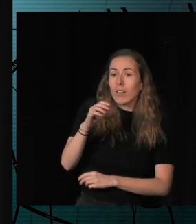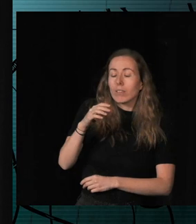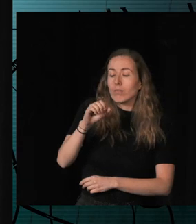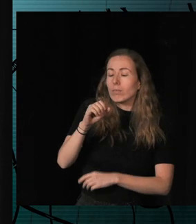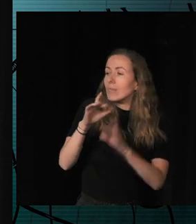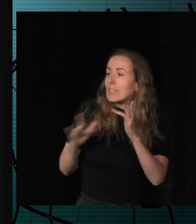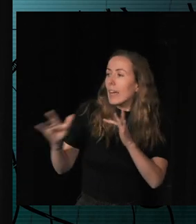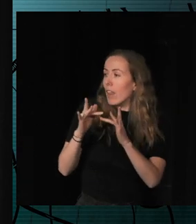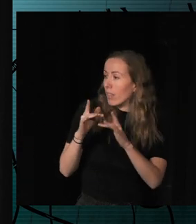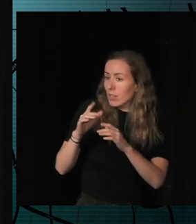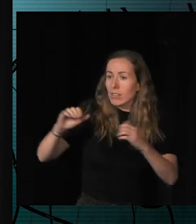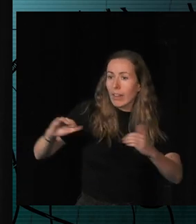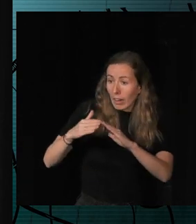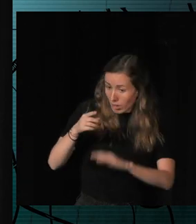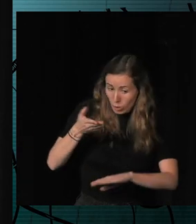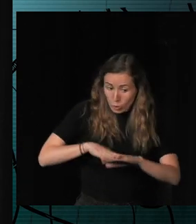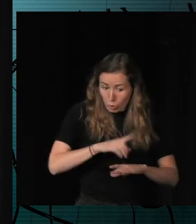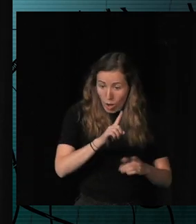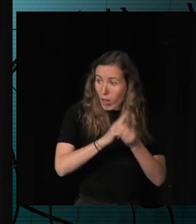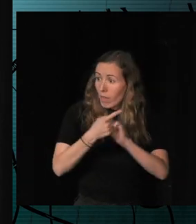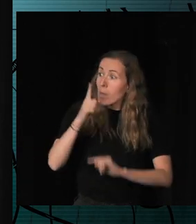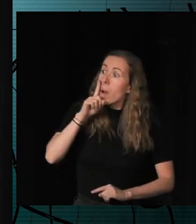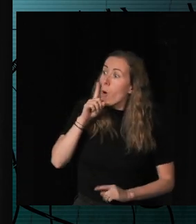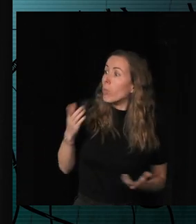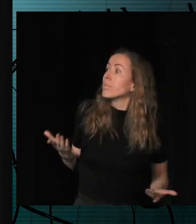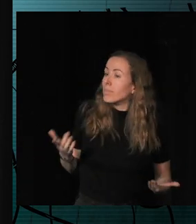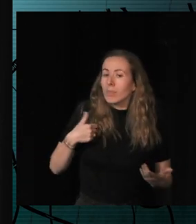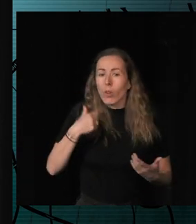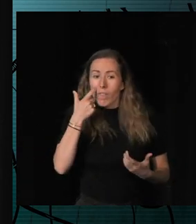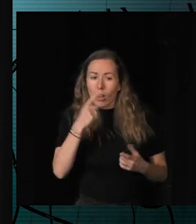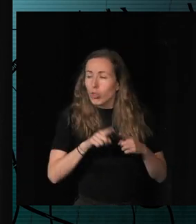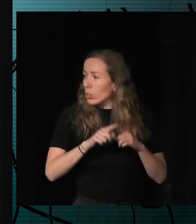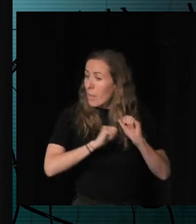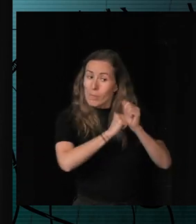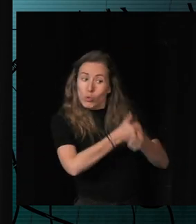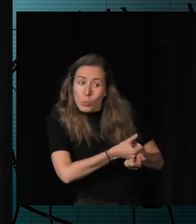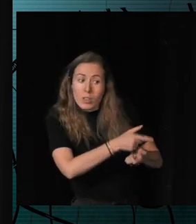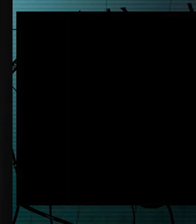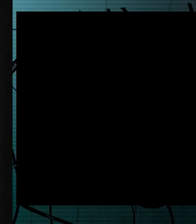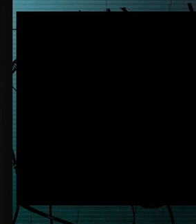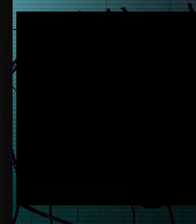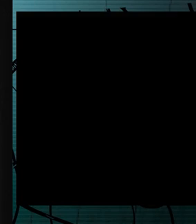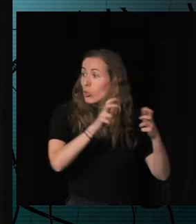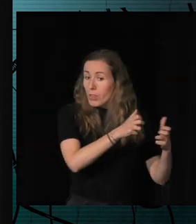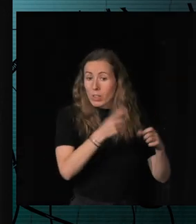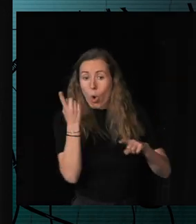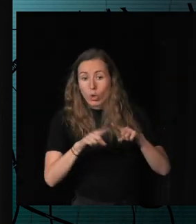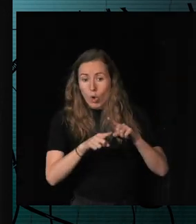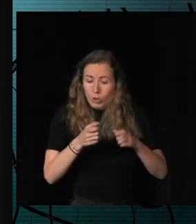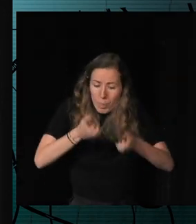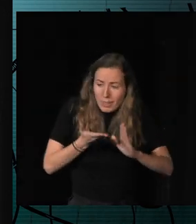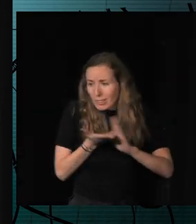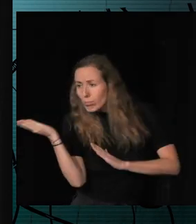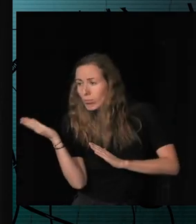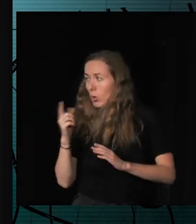femme voilà parlons de ces différents choix les fidélités les infidélités pourquoi Christophe Gans on sait qu'il voulait parler vraiment